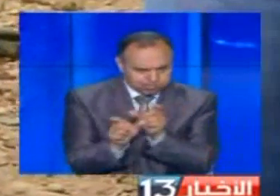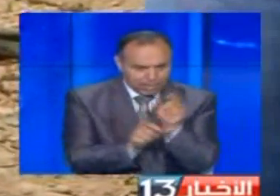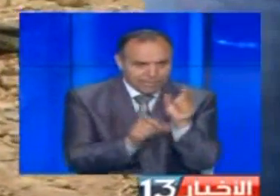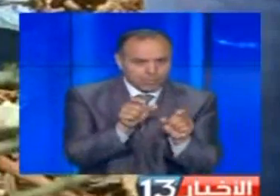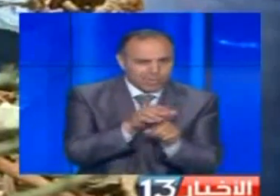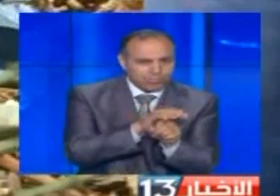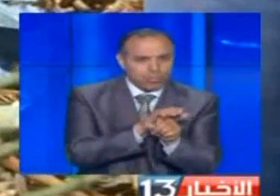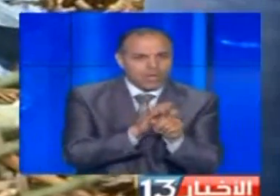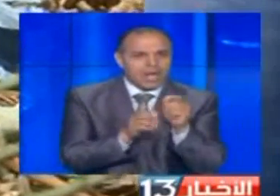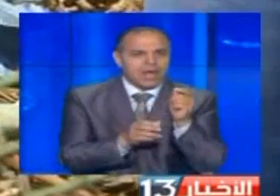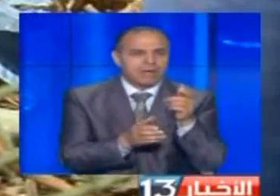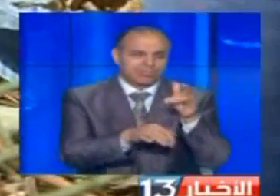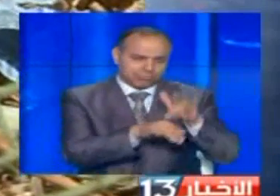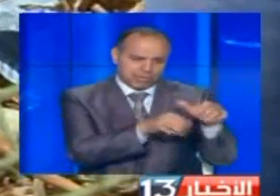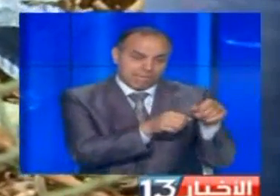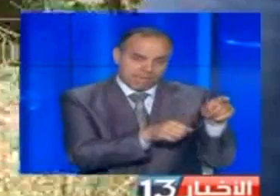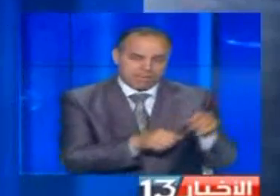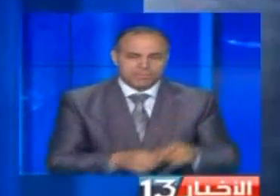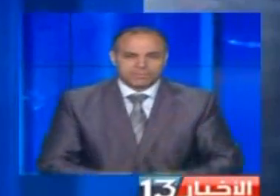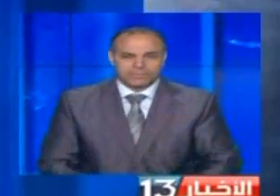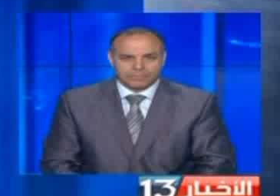المجموعة والعناصر المصابة منها.